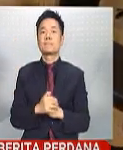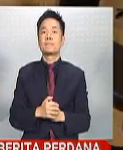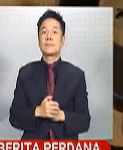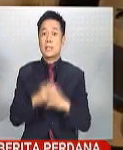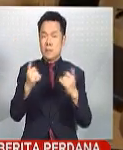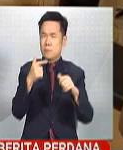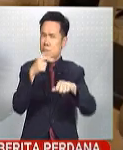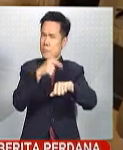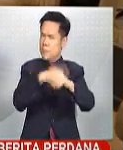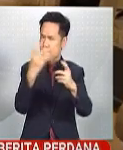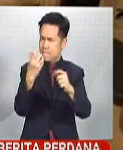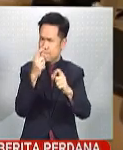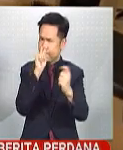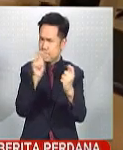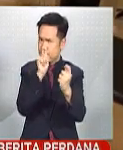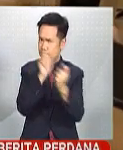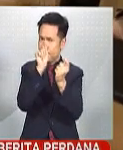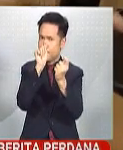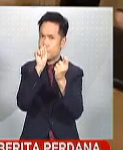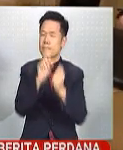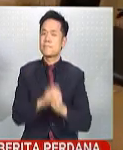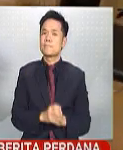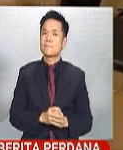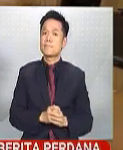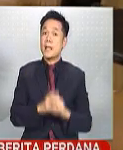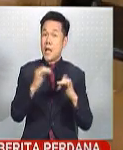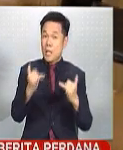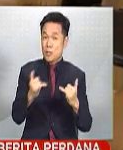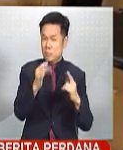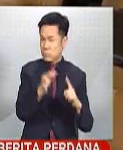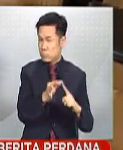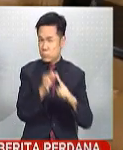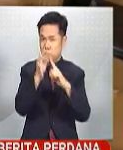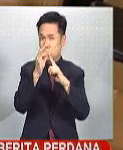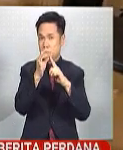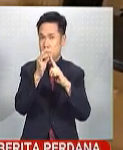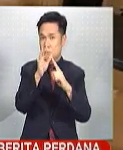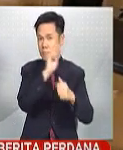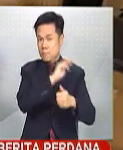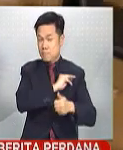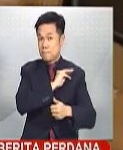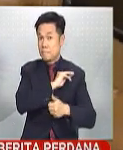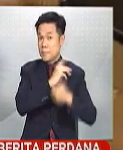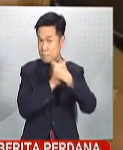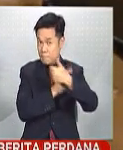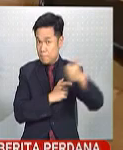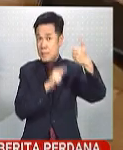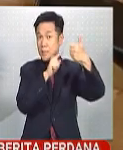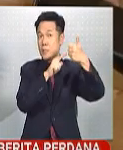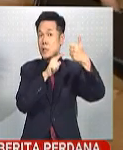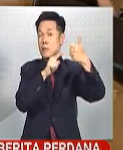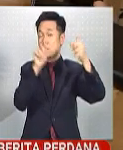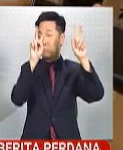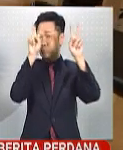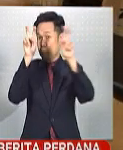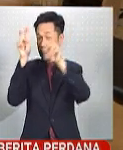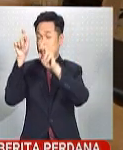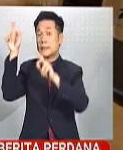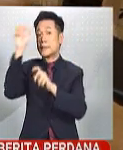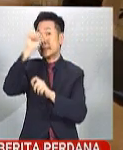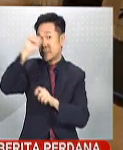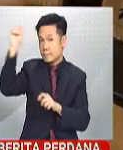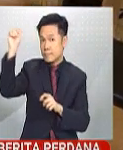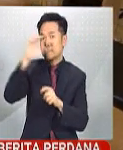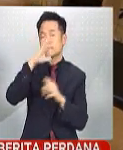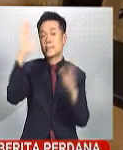masanya untuk mewujudkan ini portfolio ini kerana perkara-perkara berkaitan dengan Sabah dan Sarawak